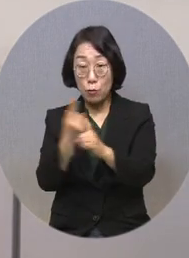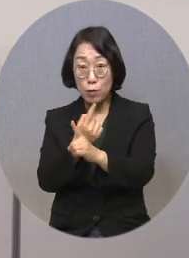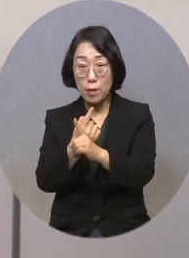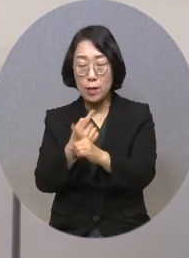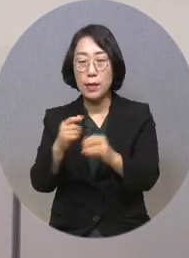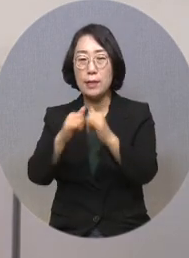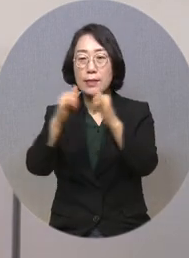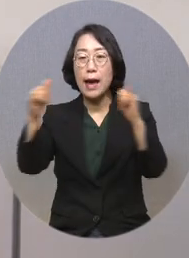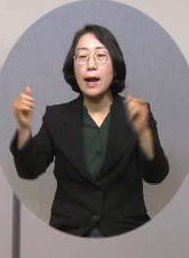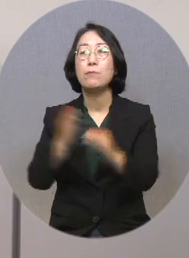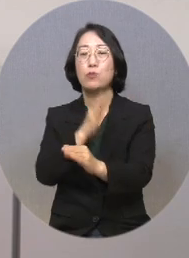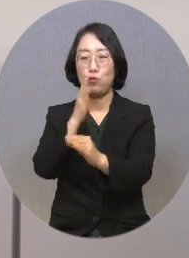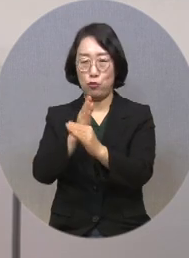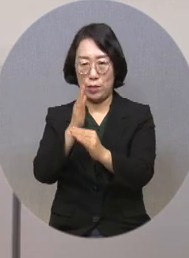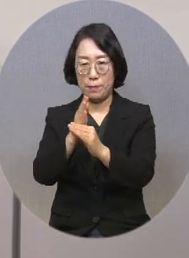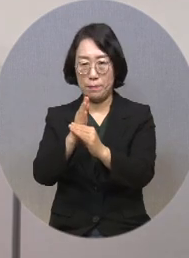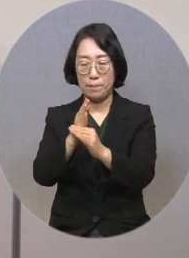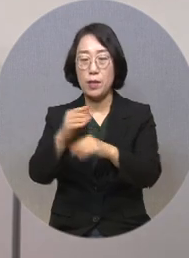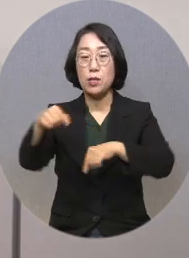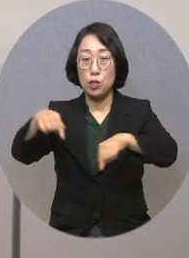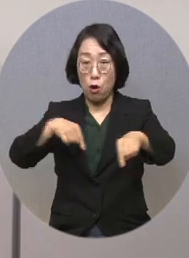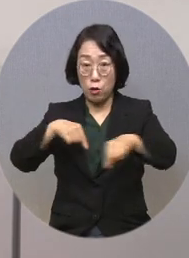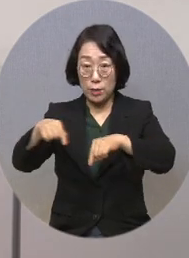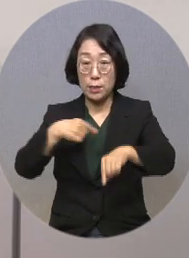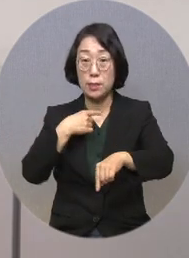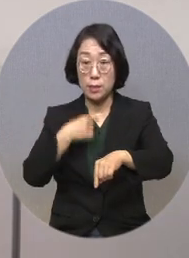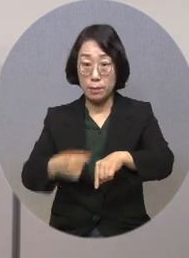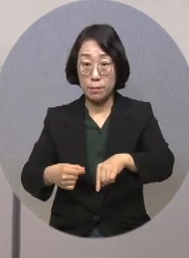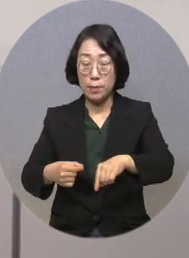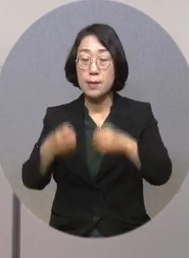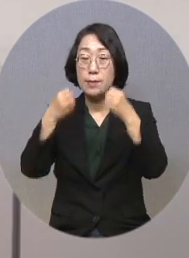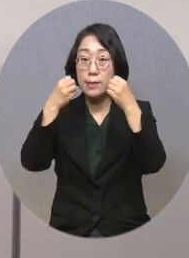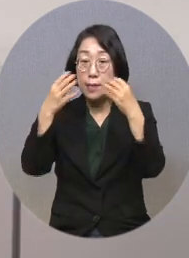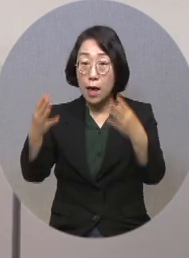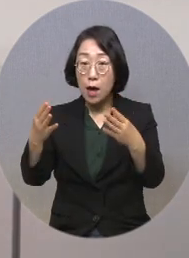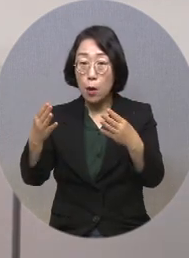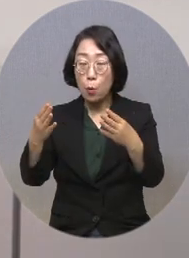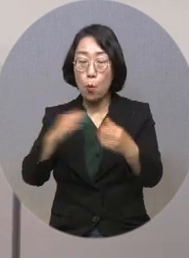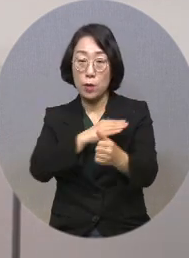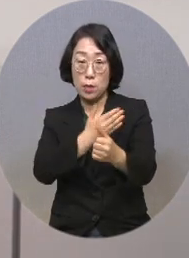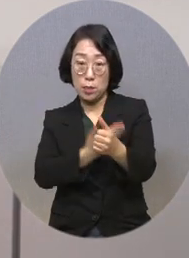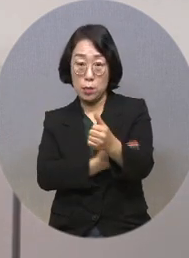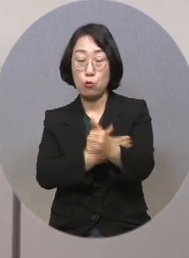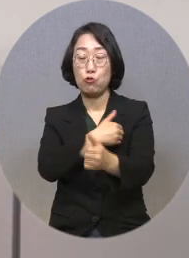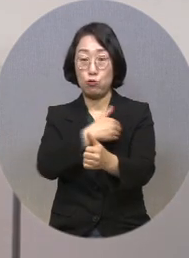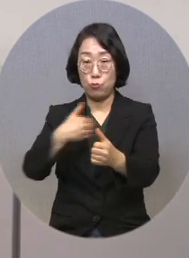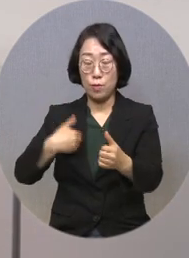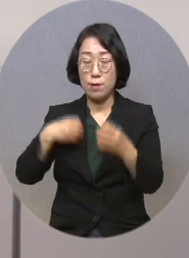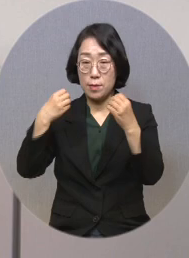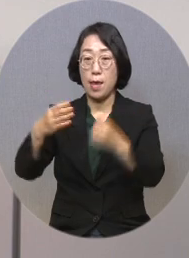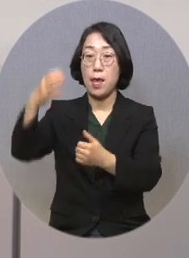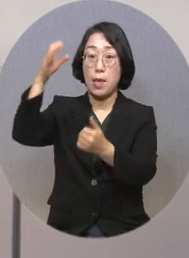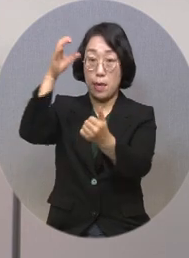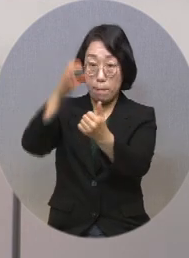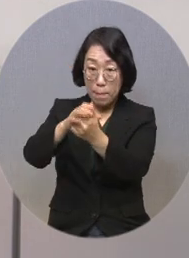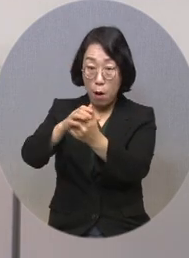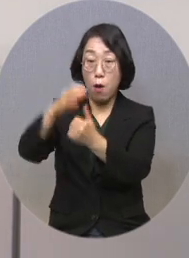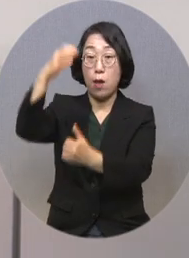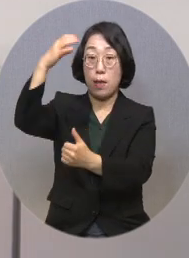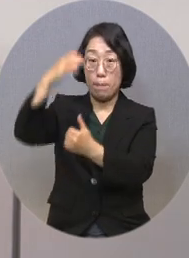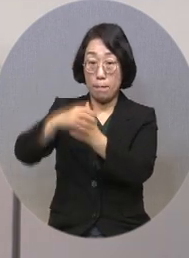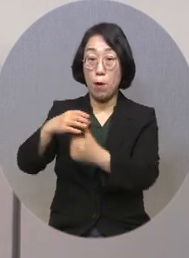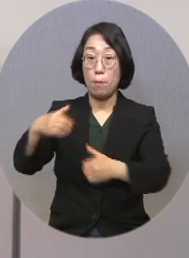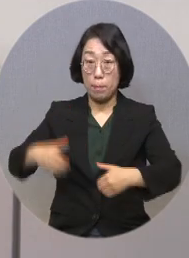생활정치가 이루어지려면 참신하고 능력 있는 새 인물이 나와야 한다는 말에 용기를